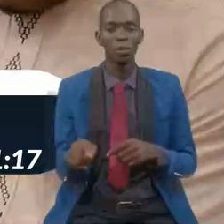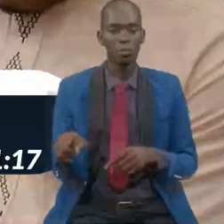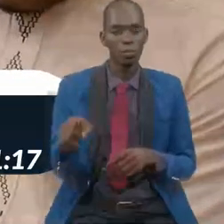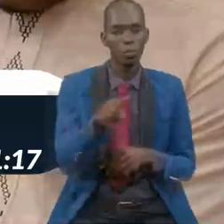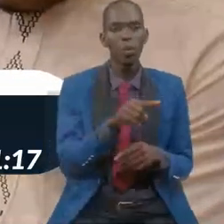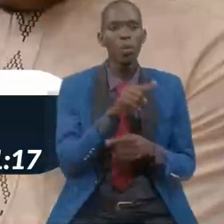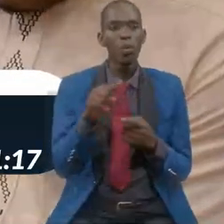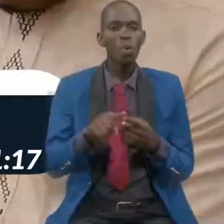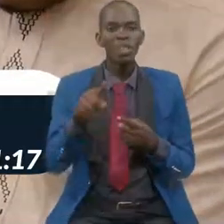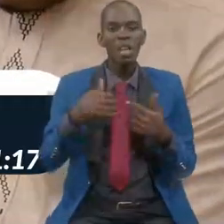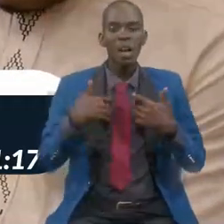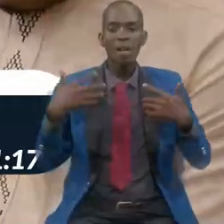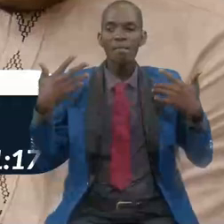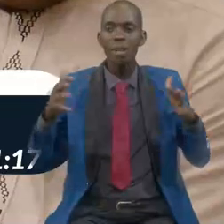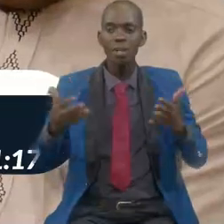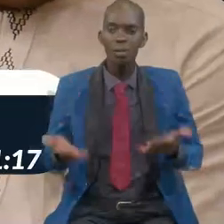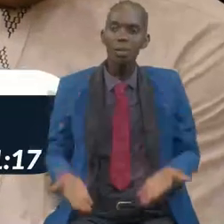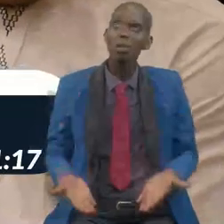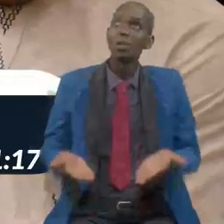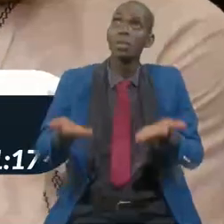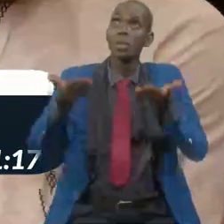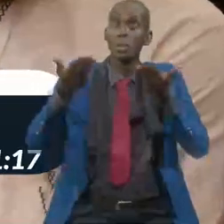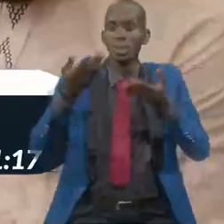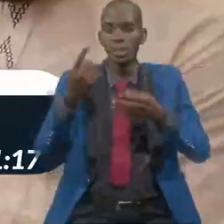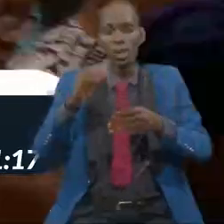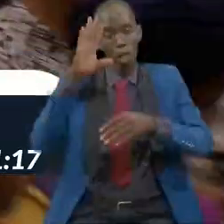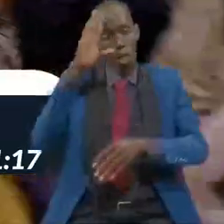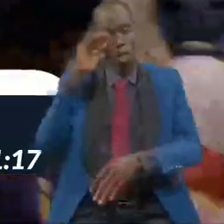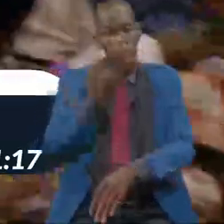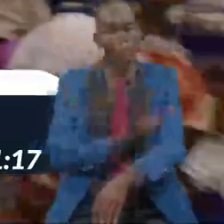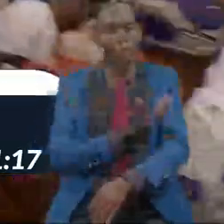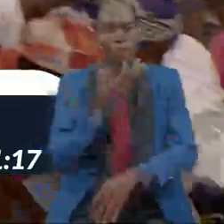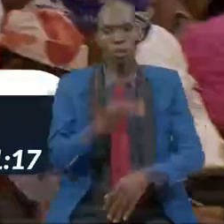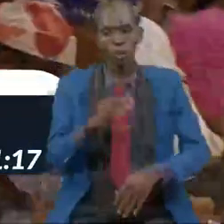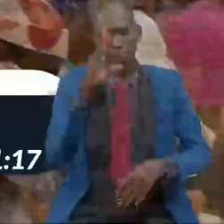Jésus donc leur dit, quand vous aurez élevé le Fils de l'homme,